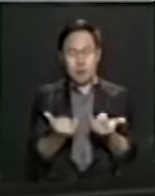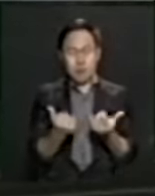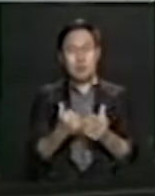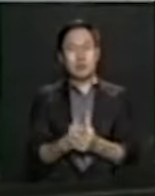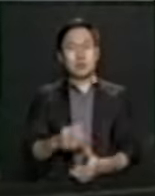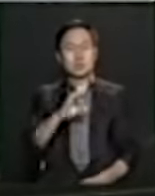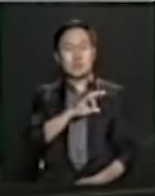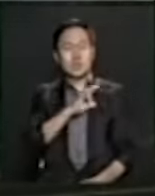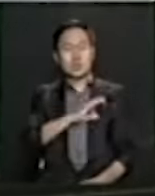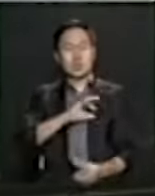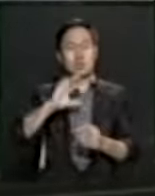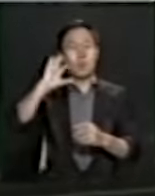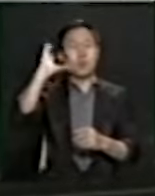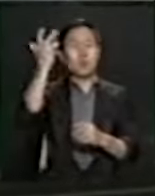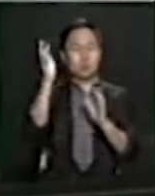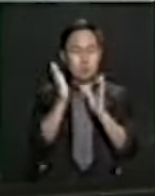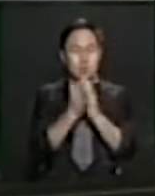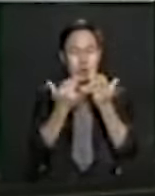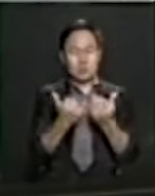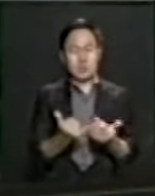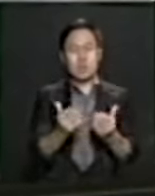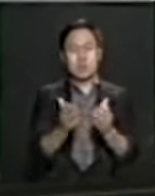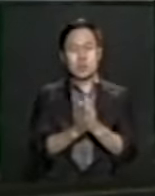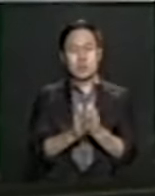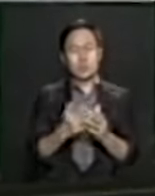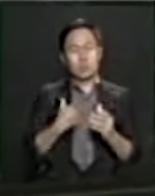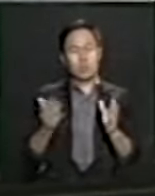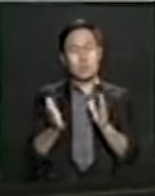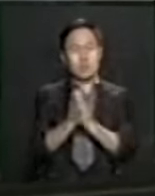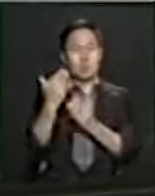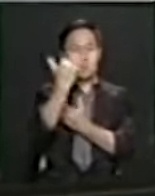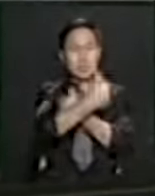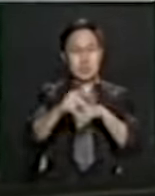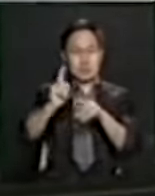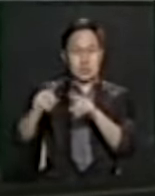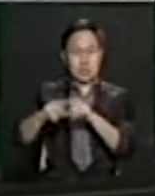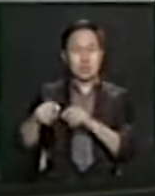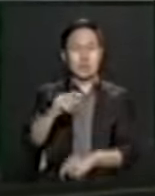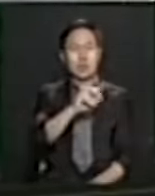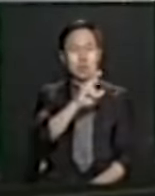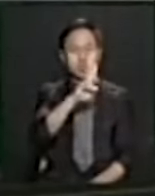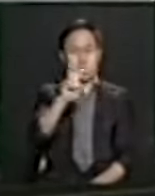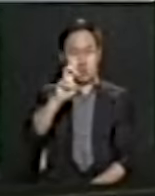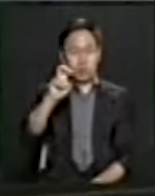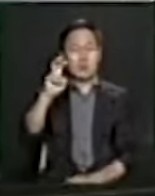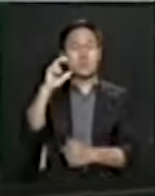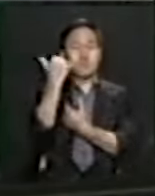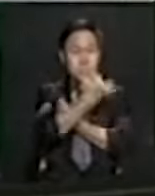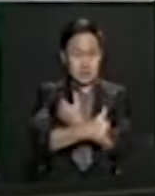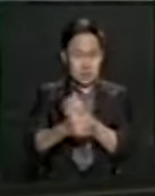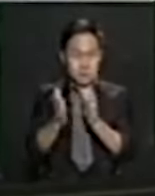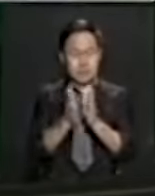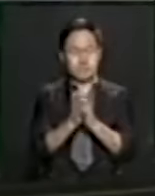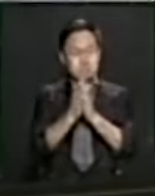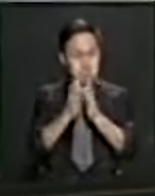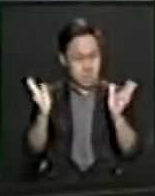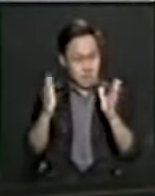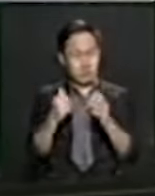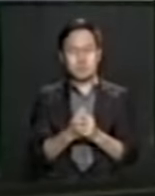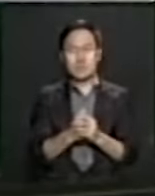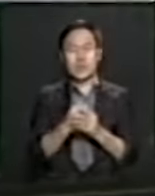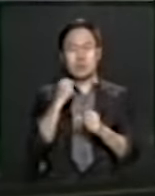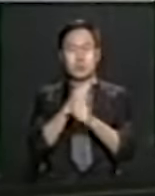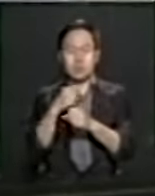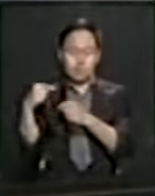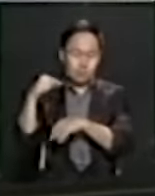ครับ ในจำนวน1,200,000กว่าคนเนี่ยช่วยกันทำกิจกรรมบำเพ็ญประโยชน์มาเป็นเวลาต่อเนื่องมาตลอด ครับ น